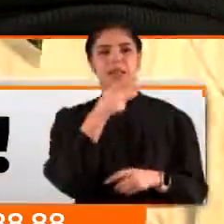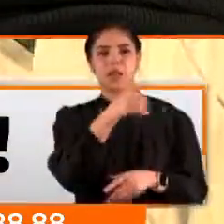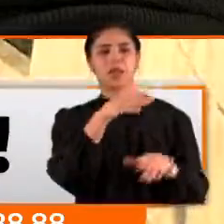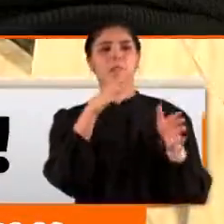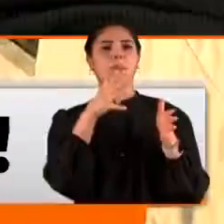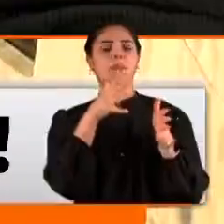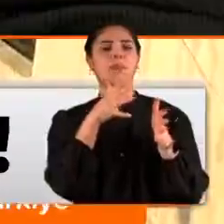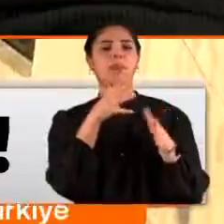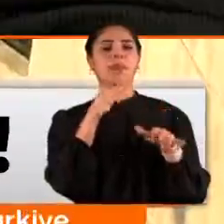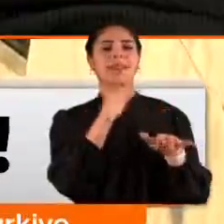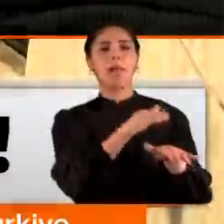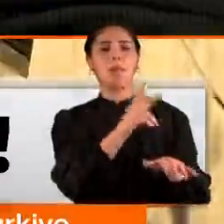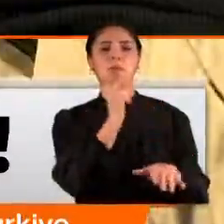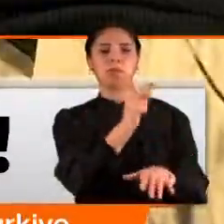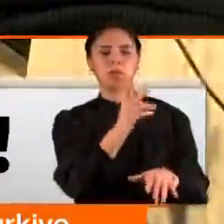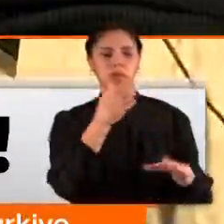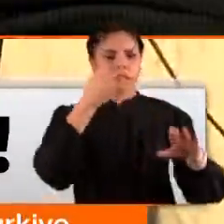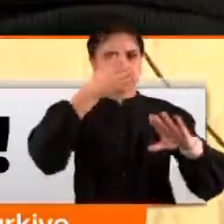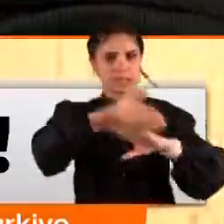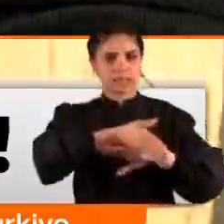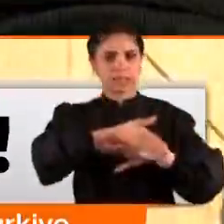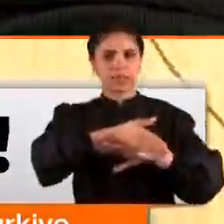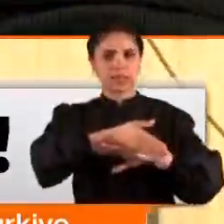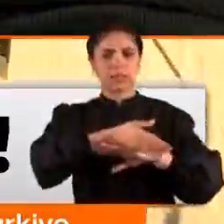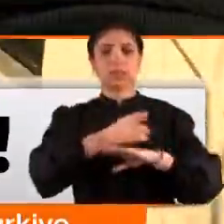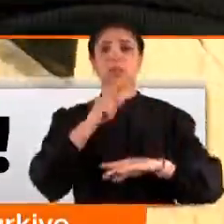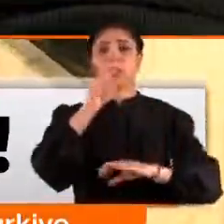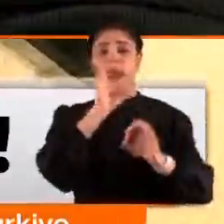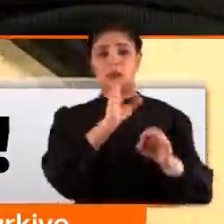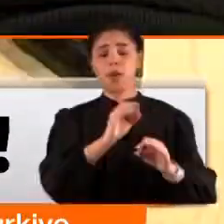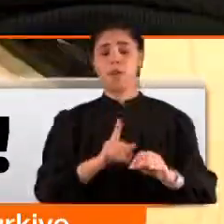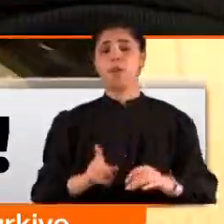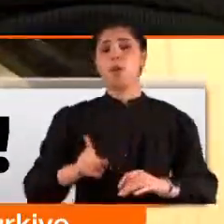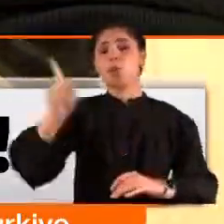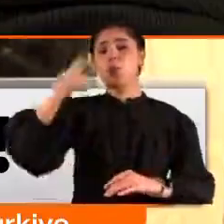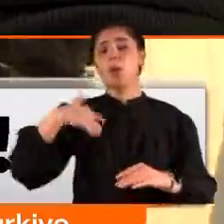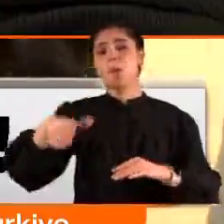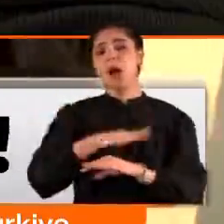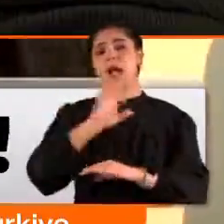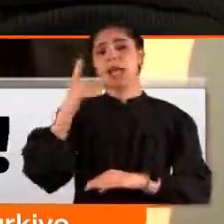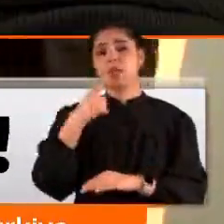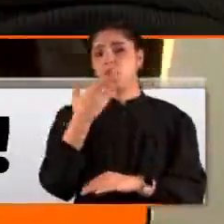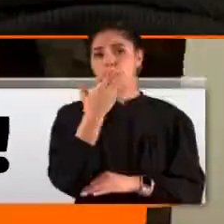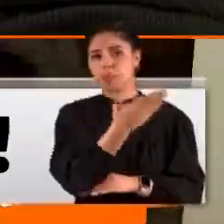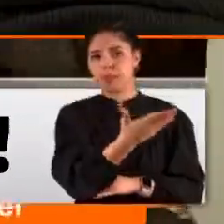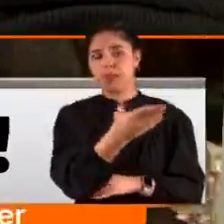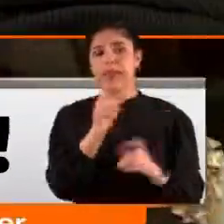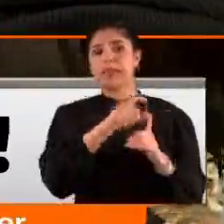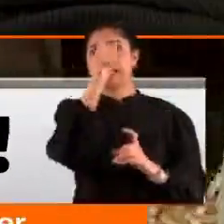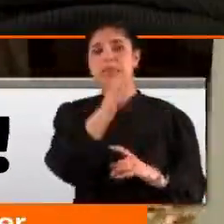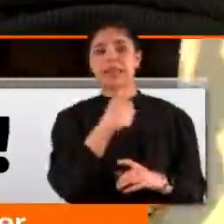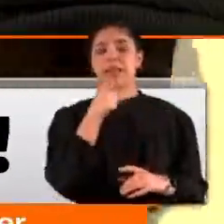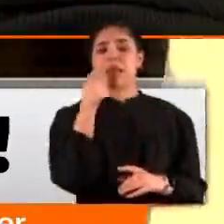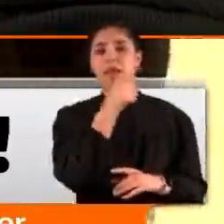girdi toplamak için bir üst mahalleye gittiğini söyledi işte burası da Sinan